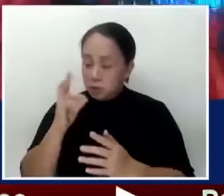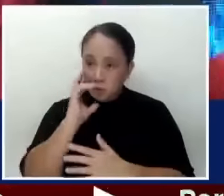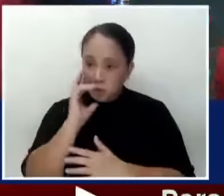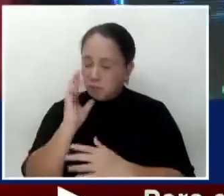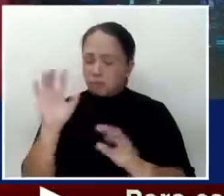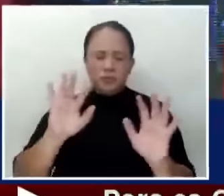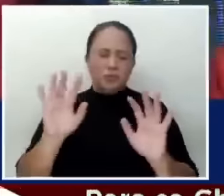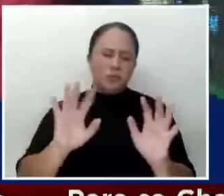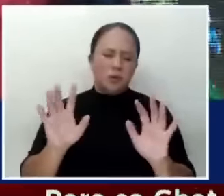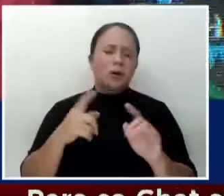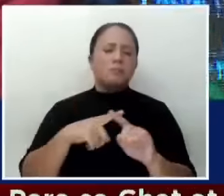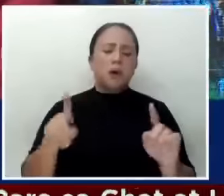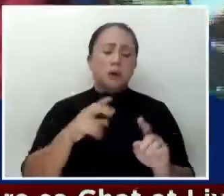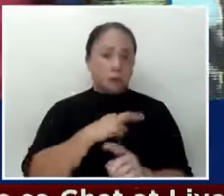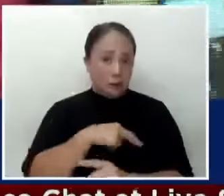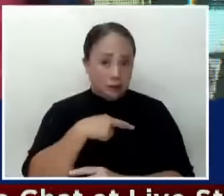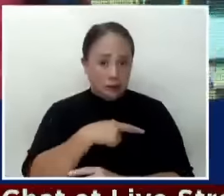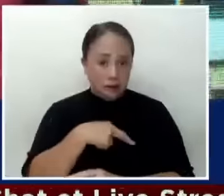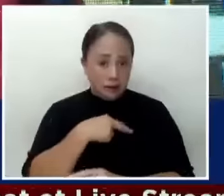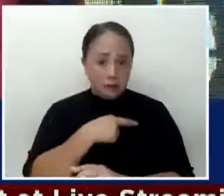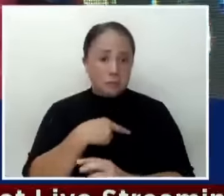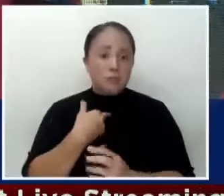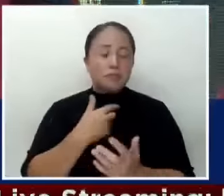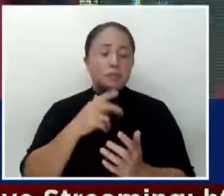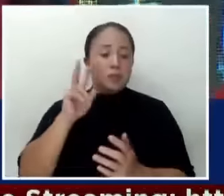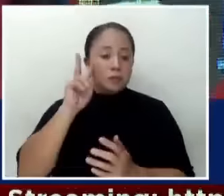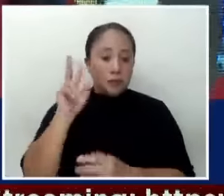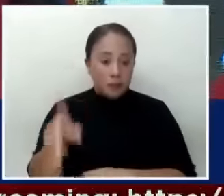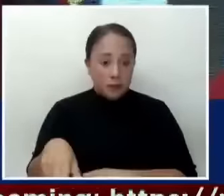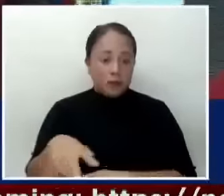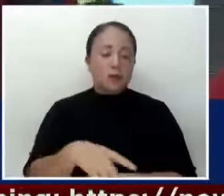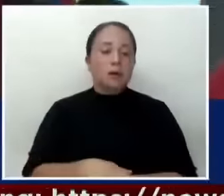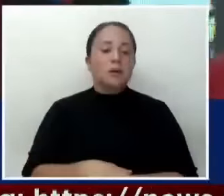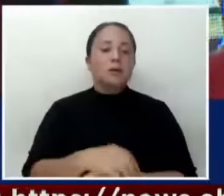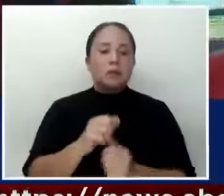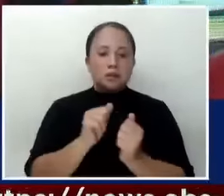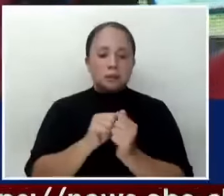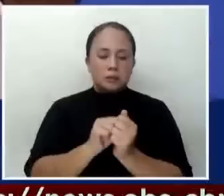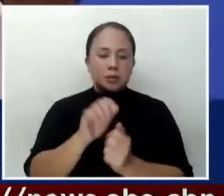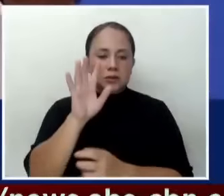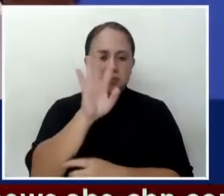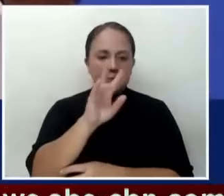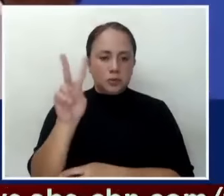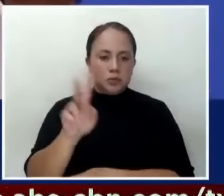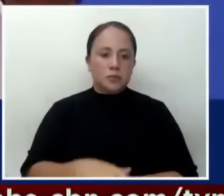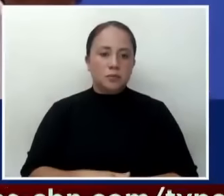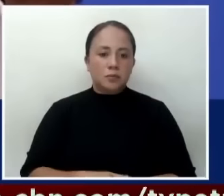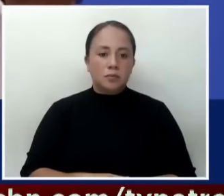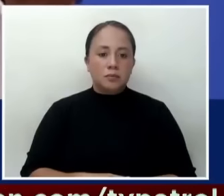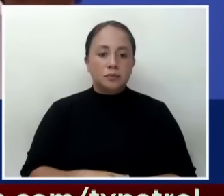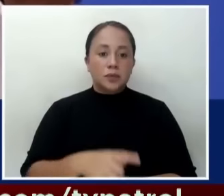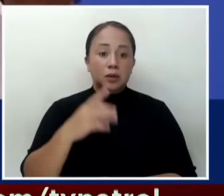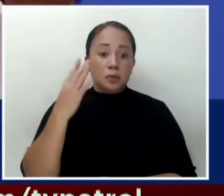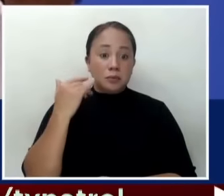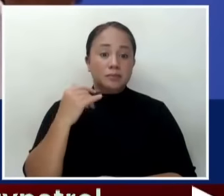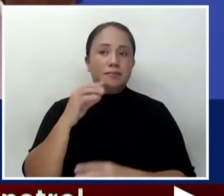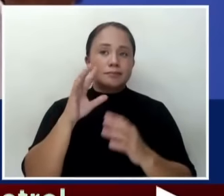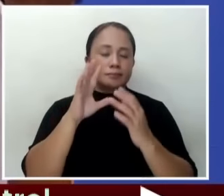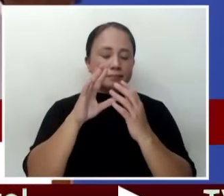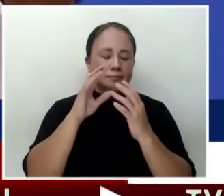hindi pinagsisisihan ni Duterte ang pagtakbong ikalawang Pangulo, katandem si Marcos. Kasi imagine nyo,